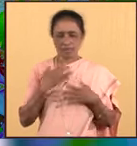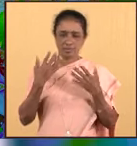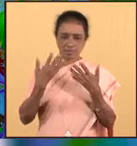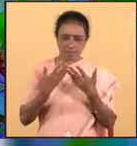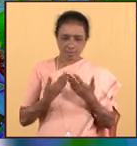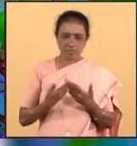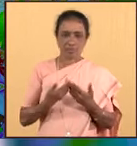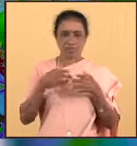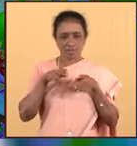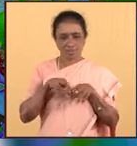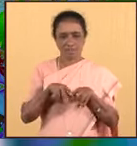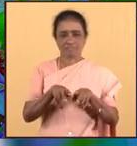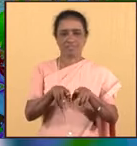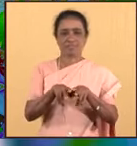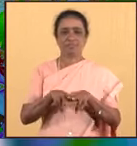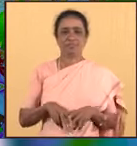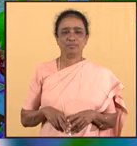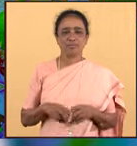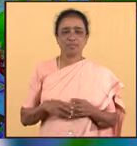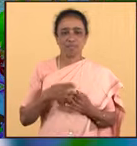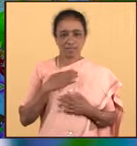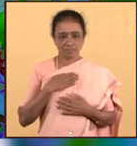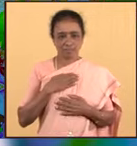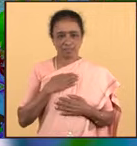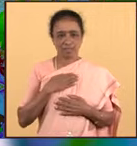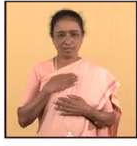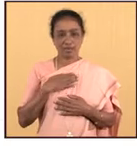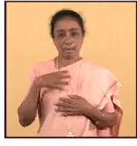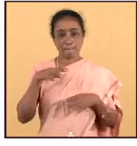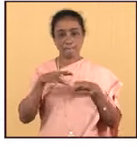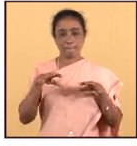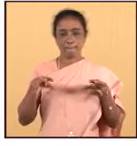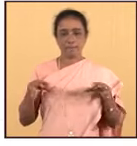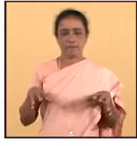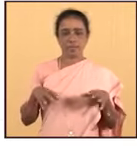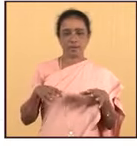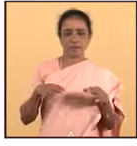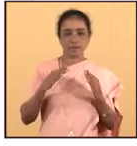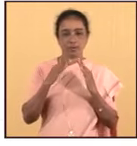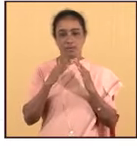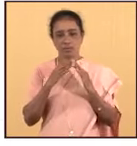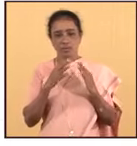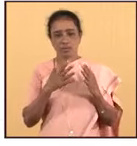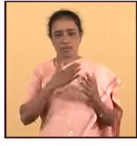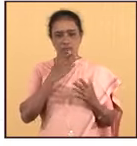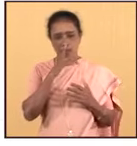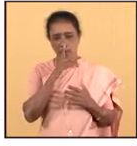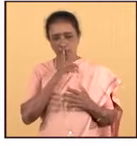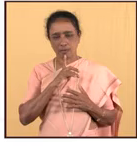செய்யணும், எல்லாமே நம்பிக்கையோடு என்ன செய்யணும், இருக்க வேண்டும். அதோடு மட்டும் இல்லாம அந்த மக்களுடைய சார்ந்த